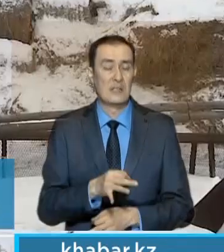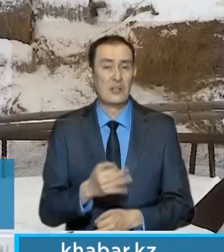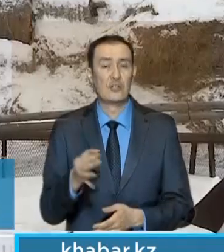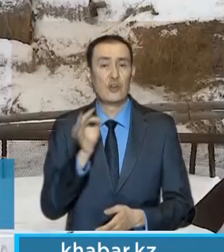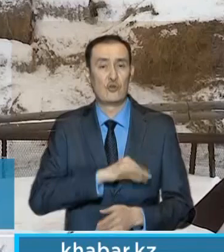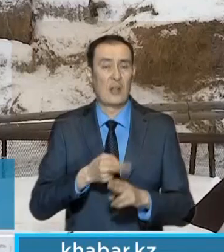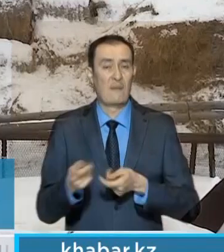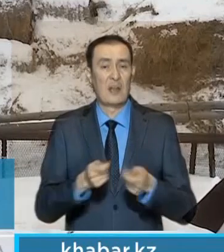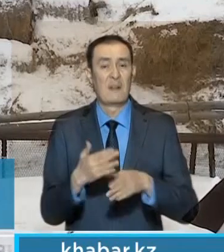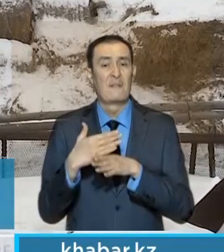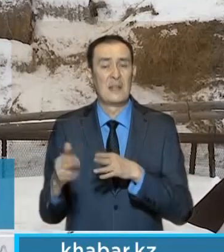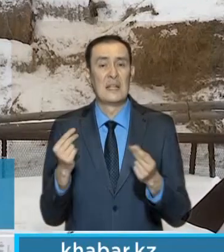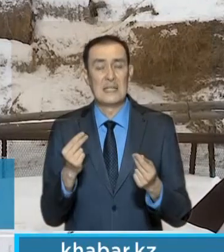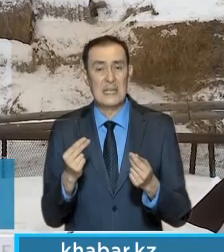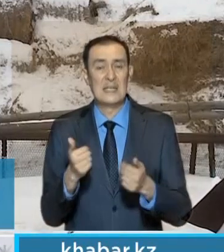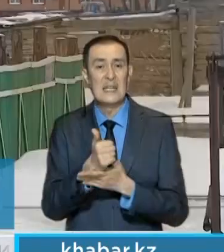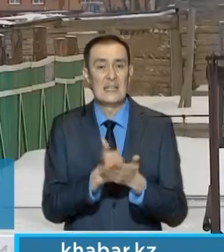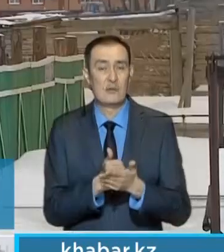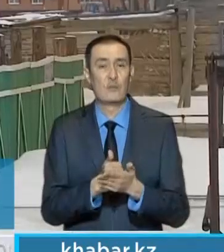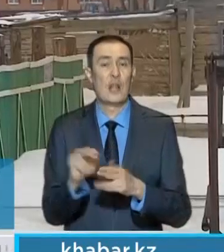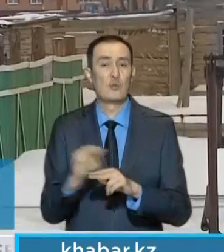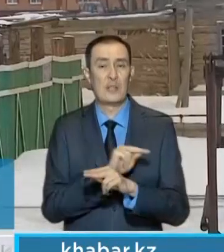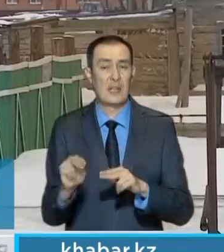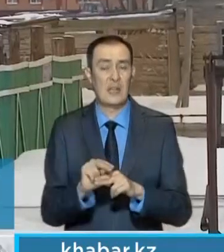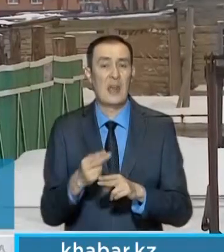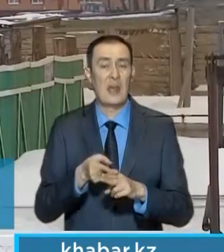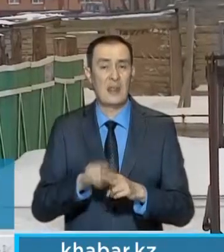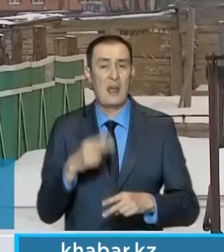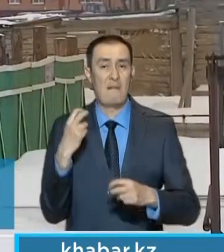счёт этого Акимат выделил деньги из резерва для устранения